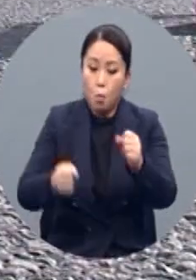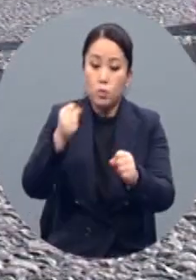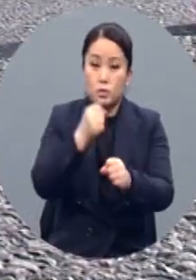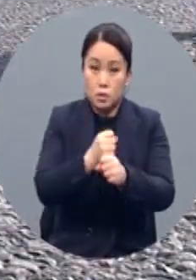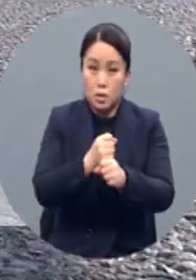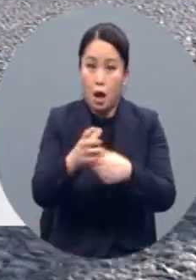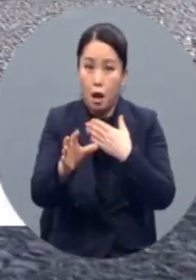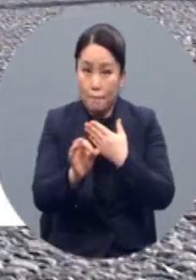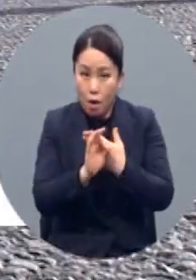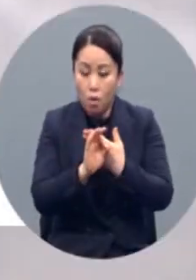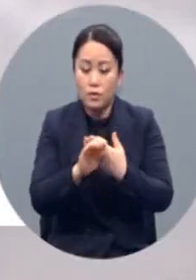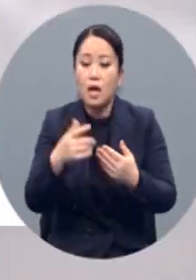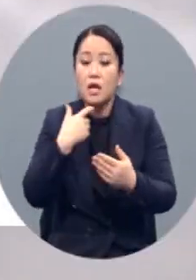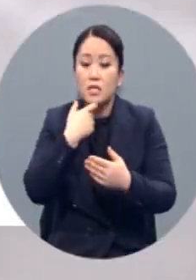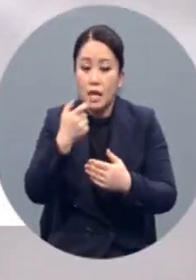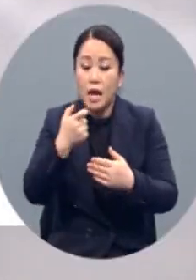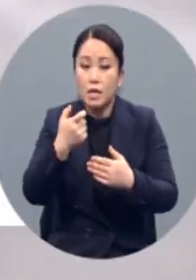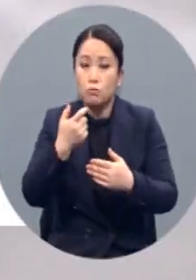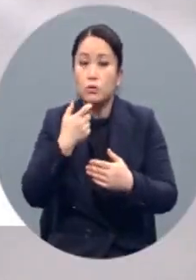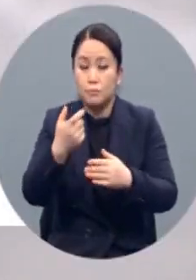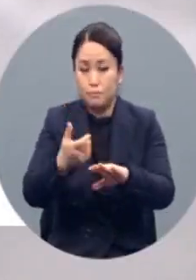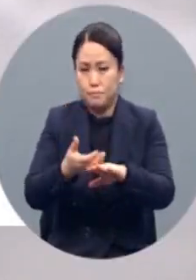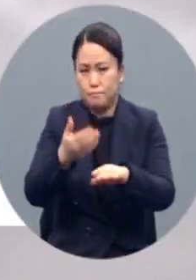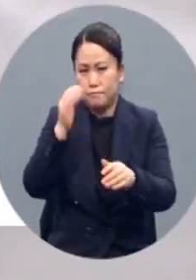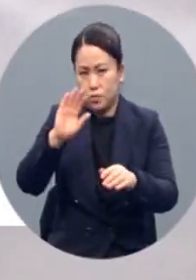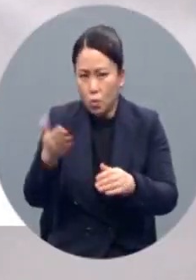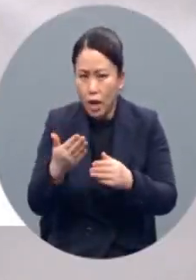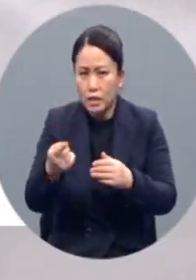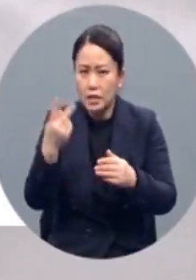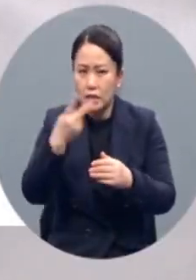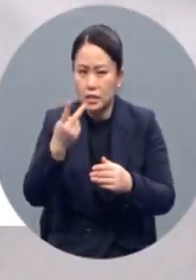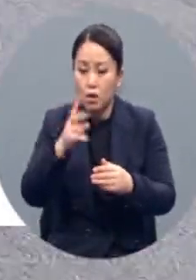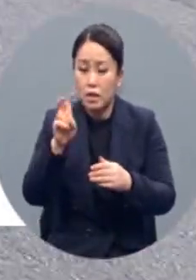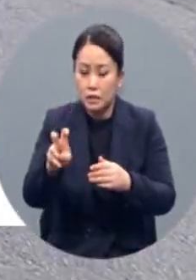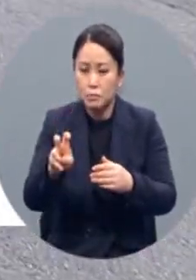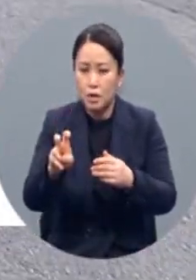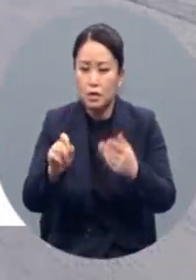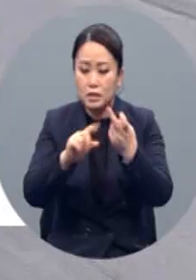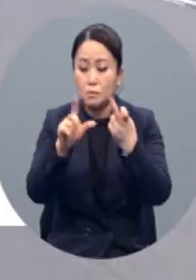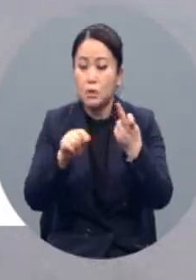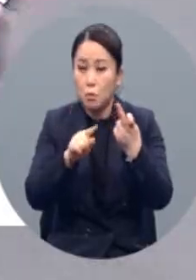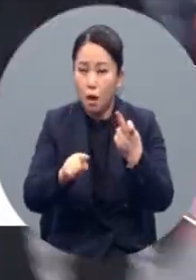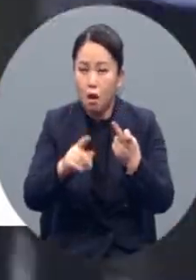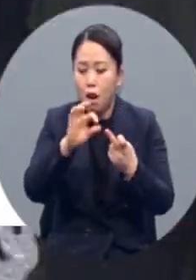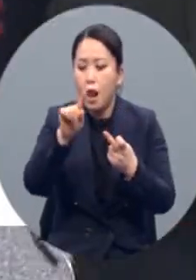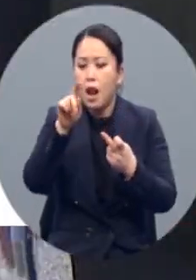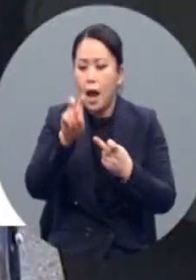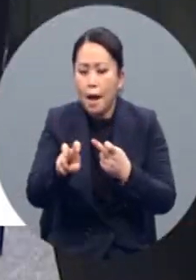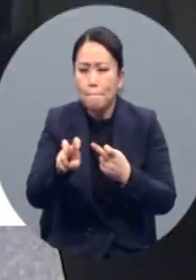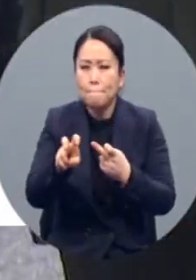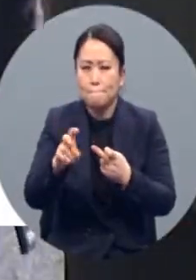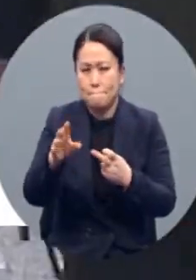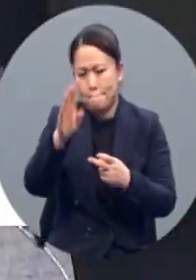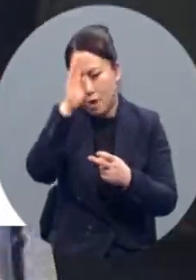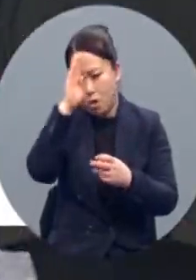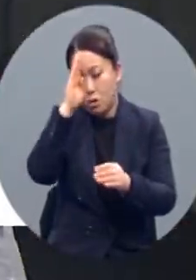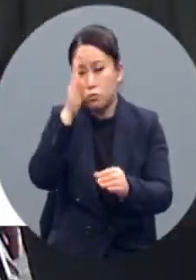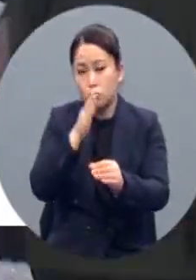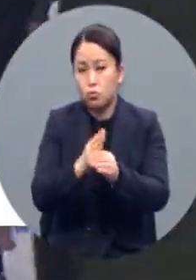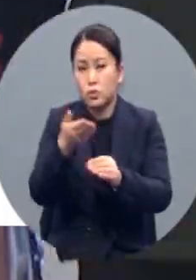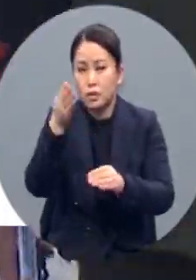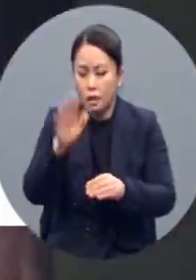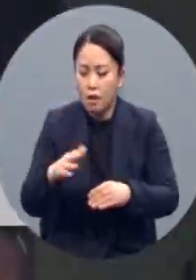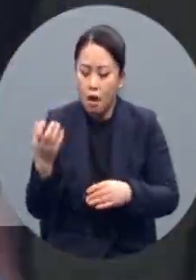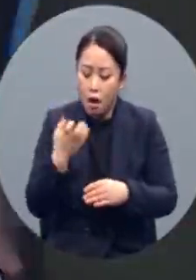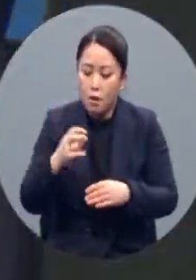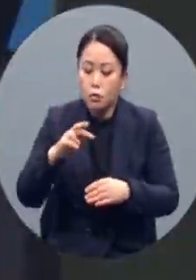정년퇴직을 맞았을 2020 년 12월 암 투병으로 무거운 몸을 이끌고 부산에서 청와대까지 450 km